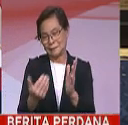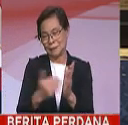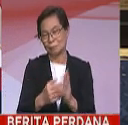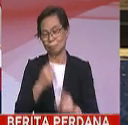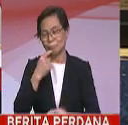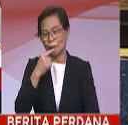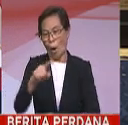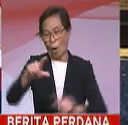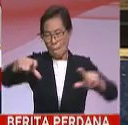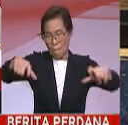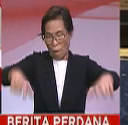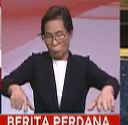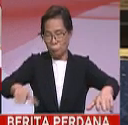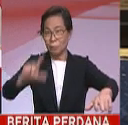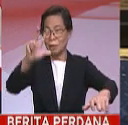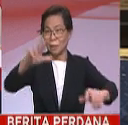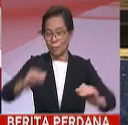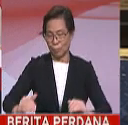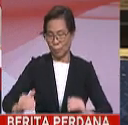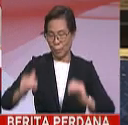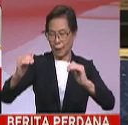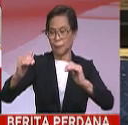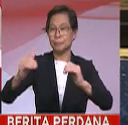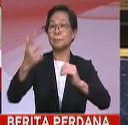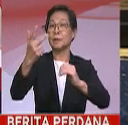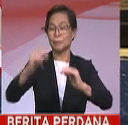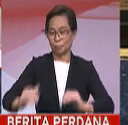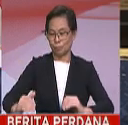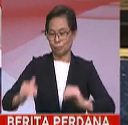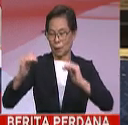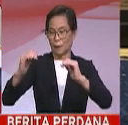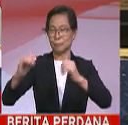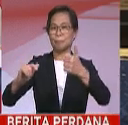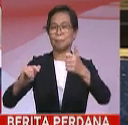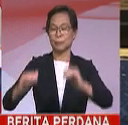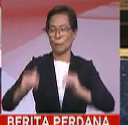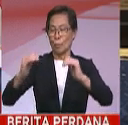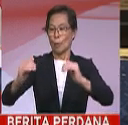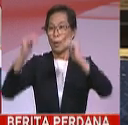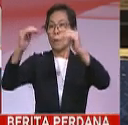Perintah ini melibatkan tiga peringkat pelaksanaan seperti berikut.